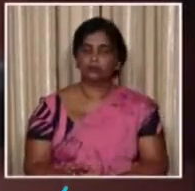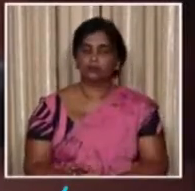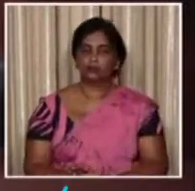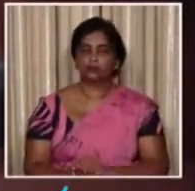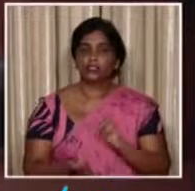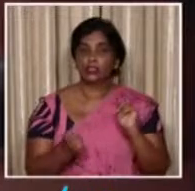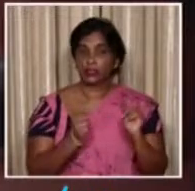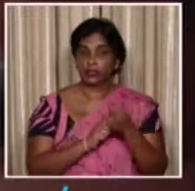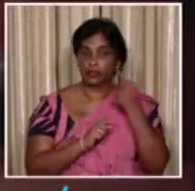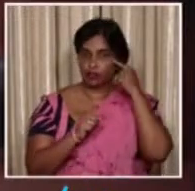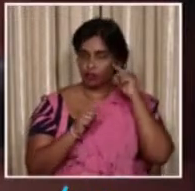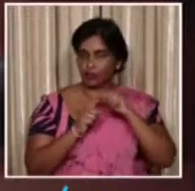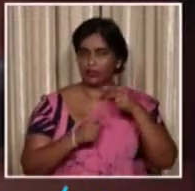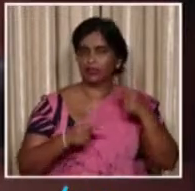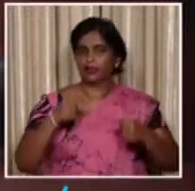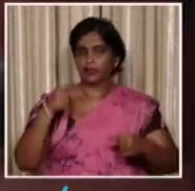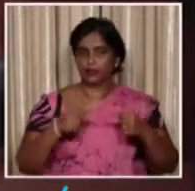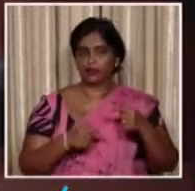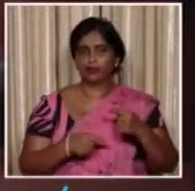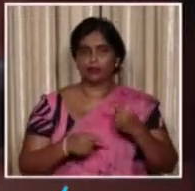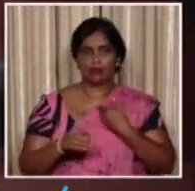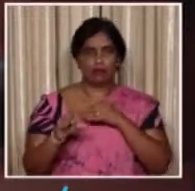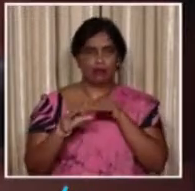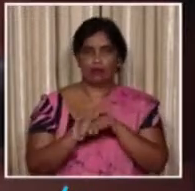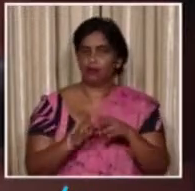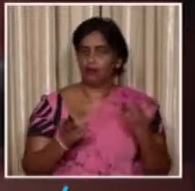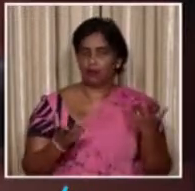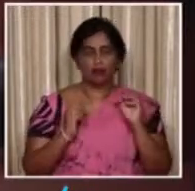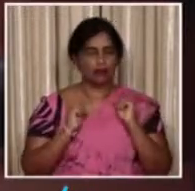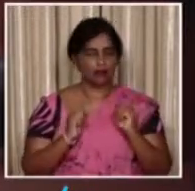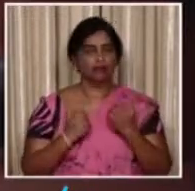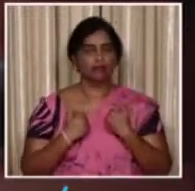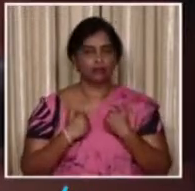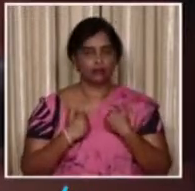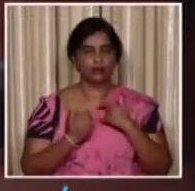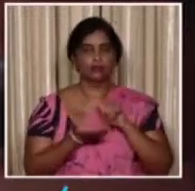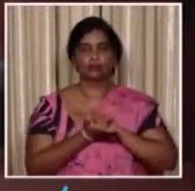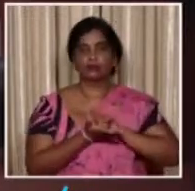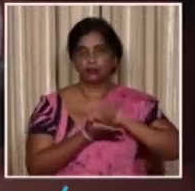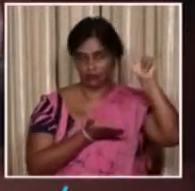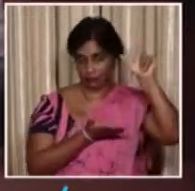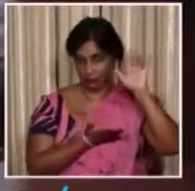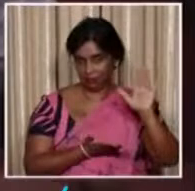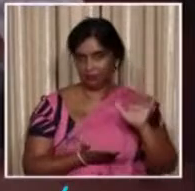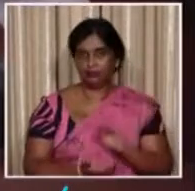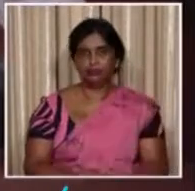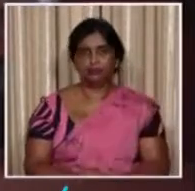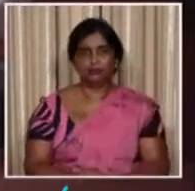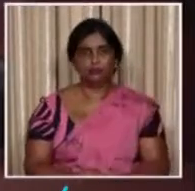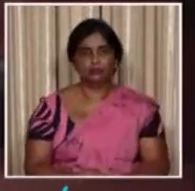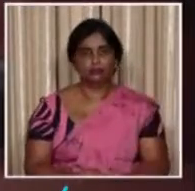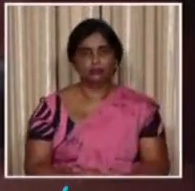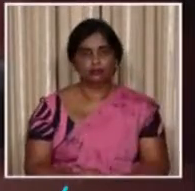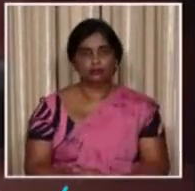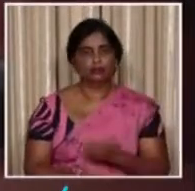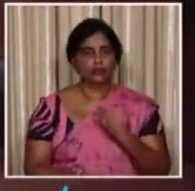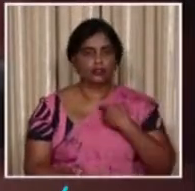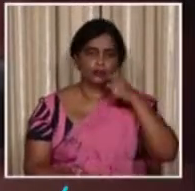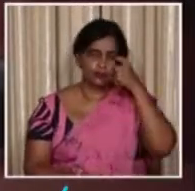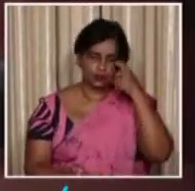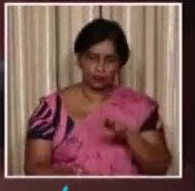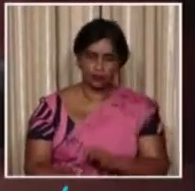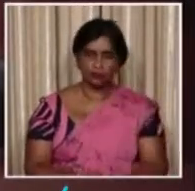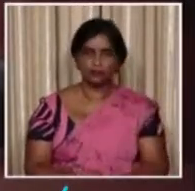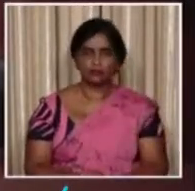क्रिकेट पिलिबंदव ईये विवादेदी मा सहभागी उने नहे मोकद मम विदेश गत हिटपु निसा मम दक्का